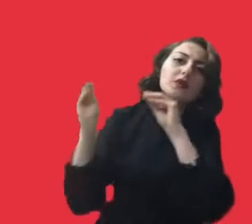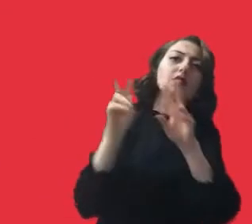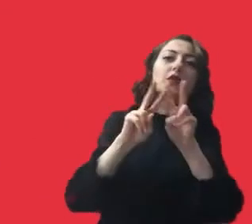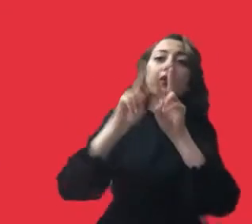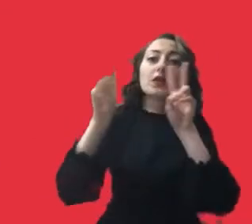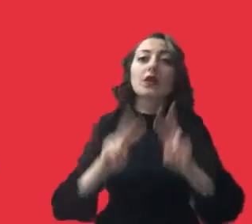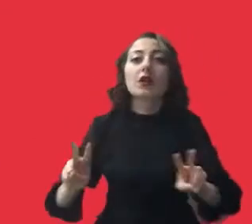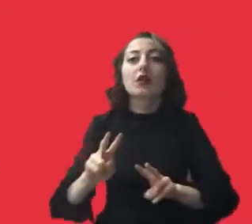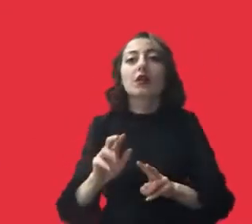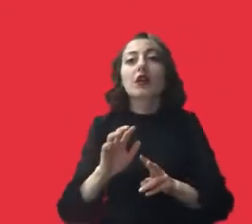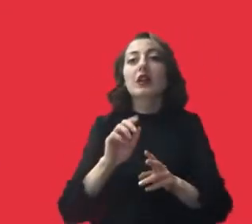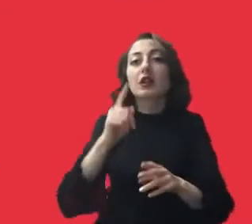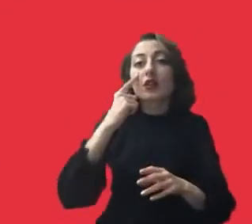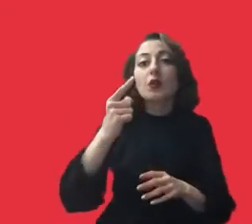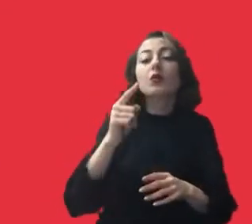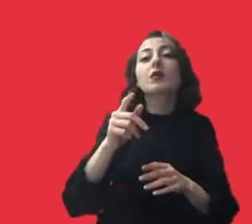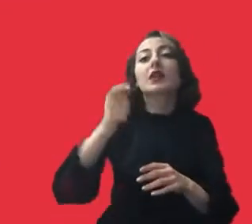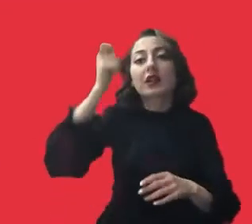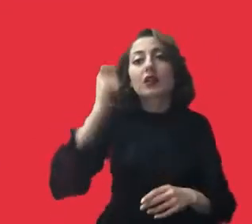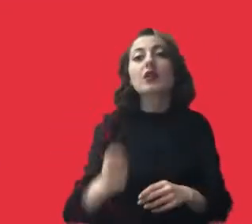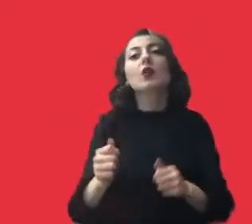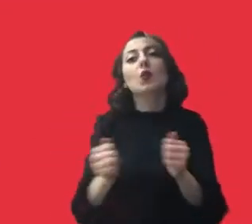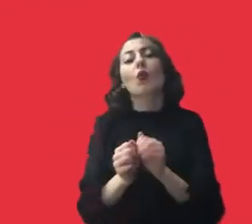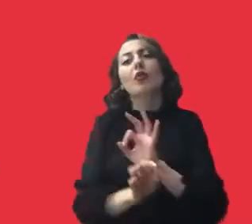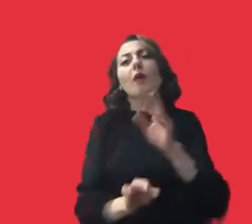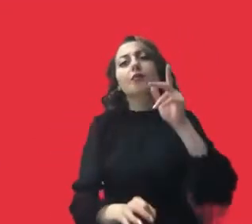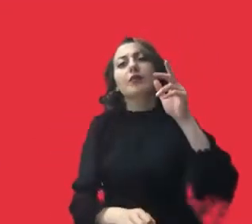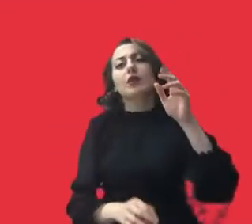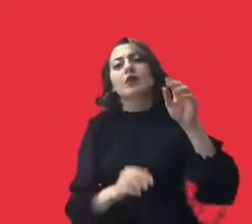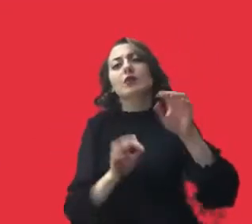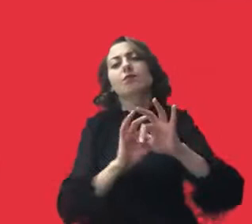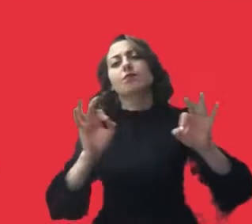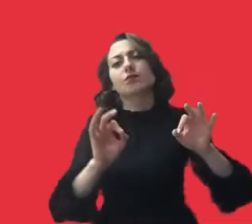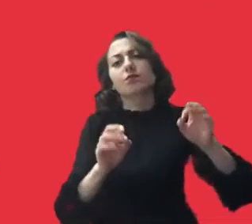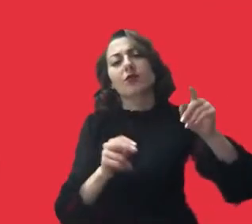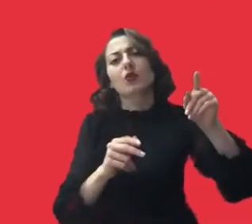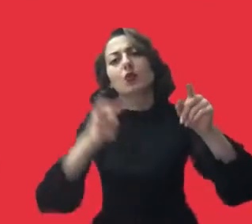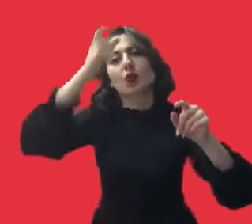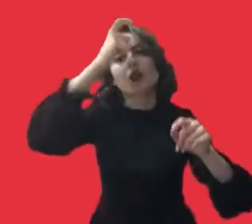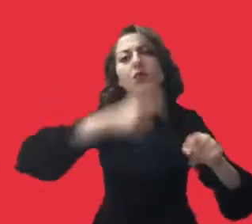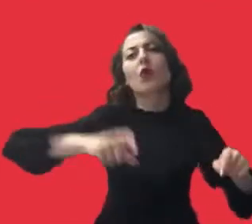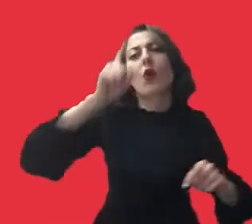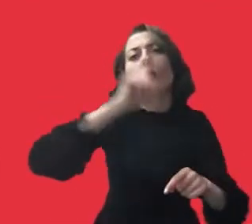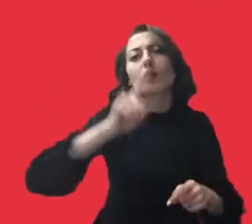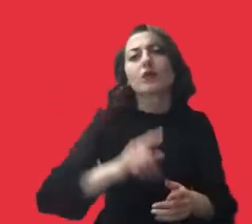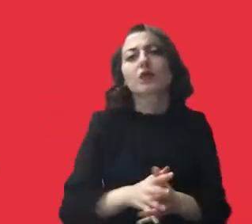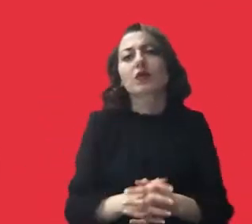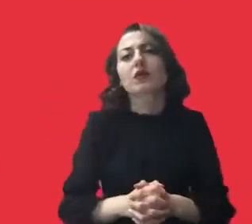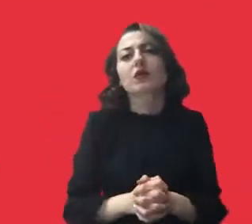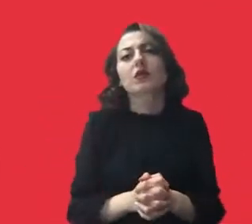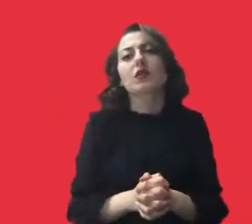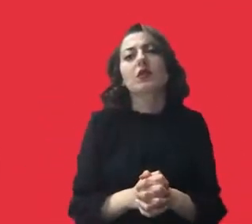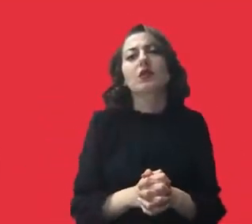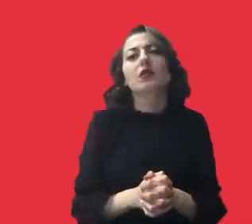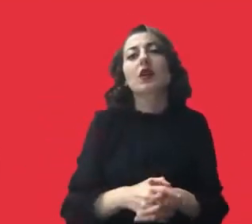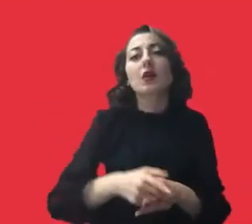that affects a lot of gerçekliği de parties, olmaktadır and Türkiye'de. this is also causing the reality of migration O yüzden management and the GIZ, management of migration Türkiye-Alman